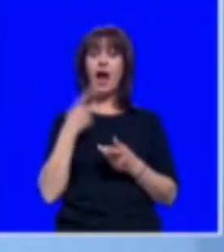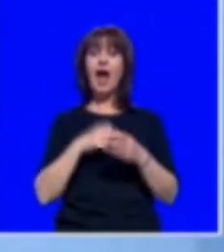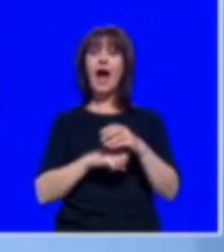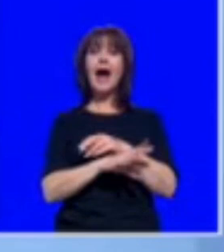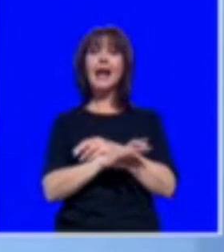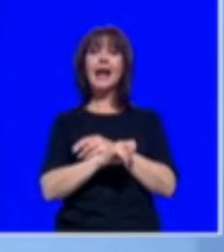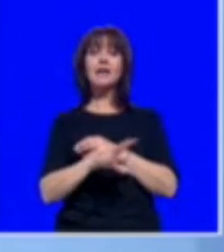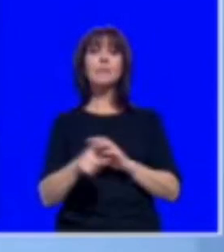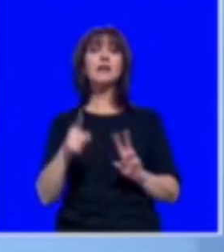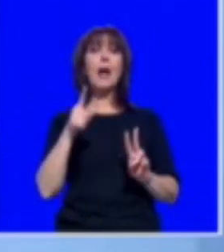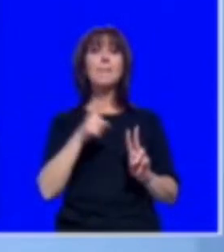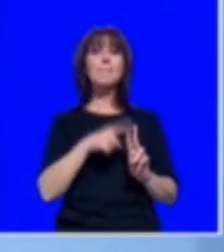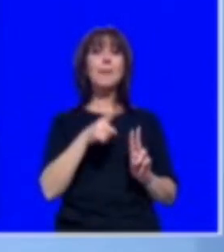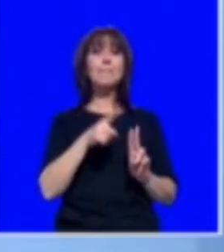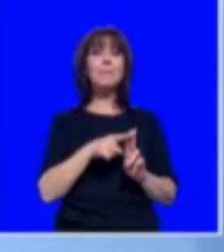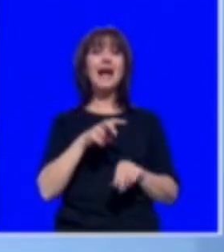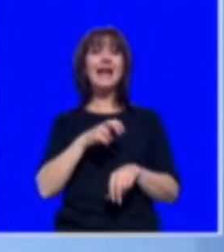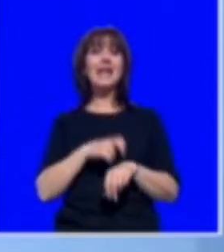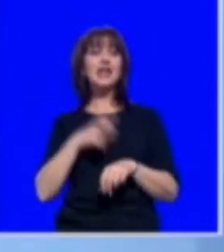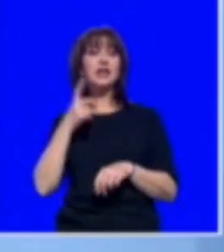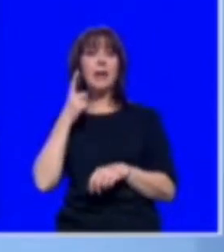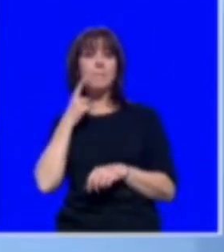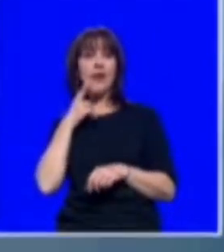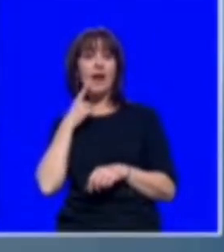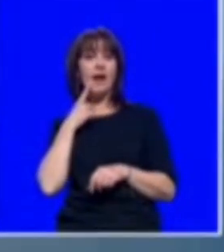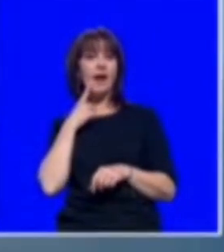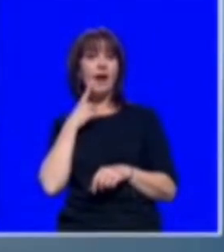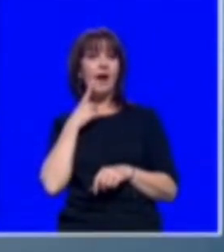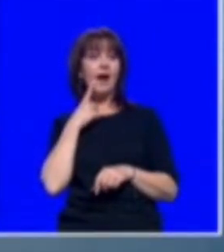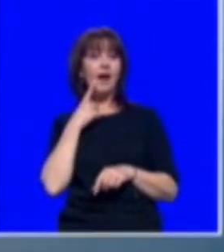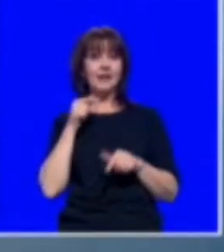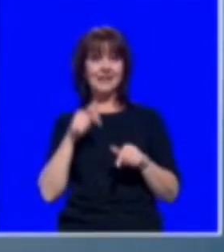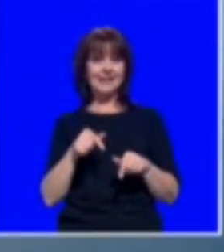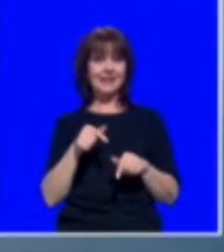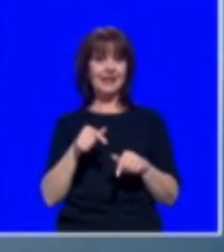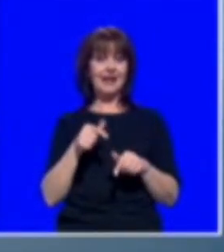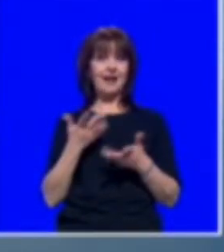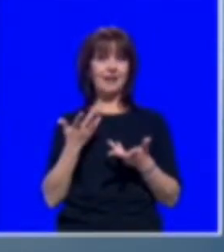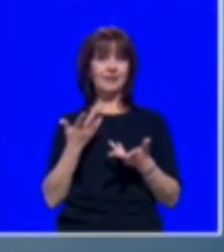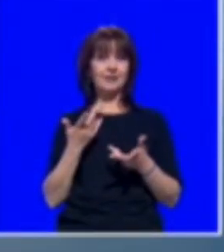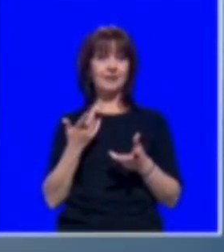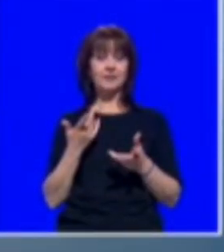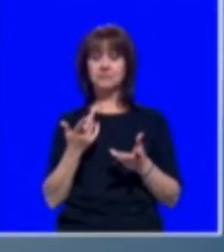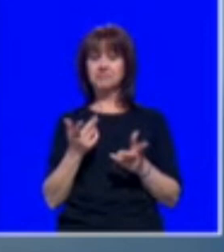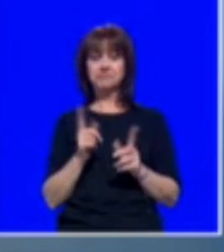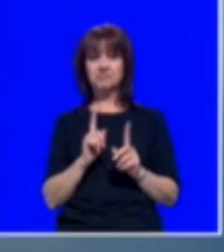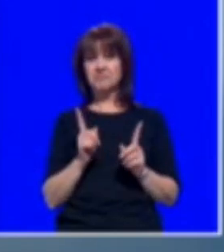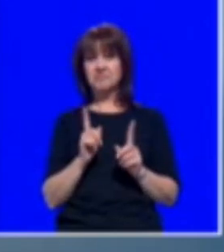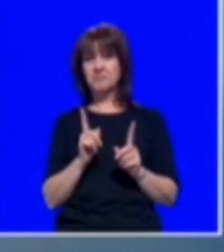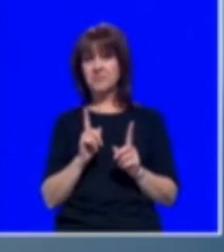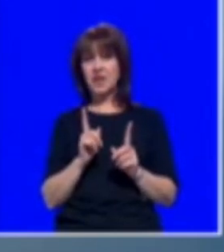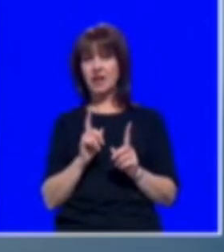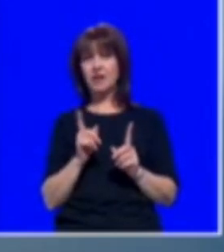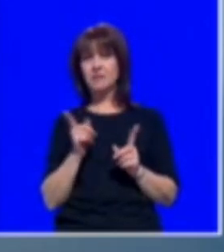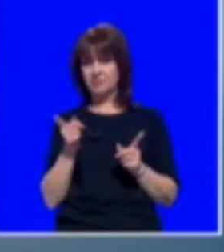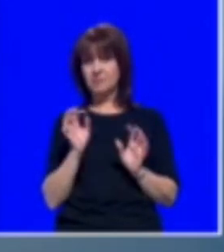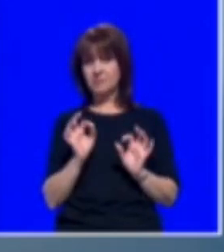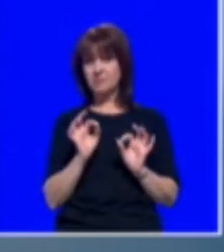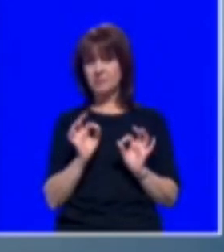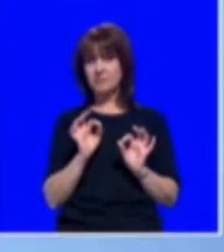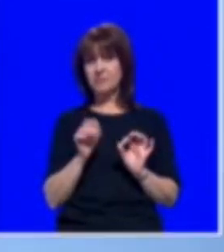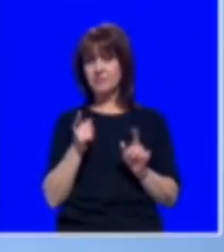които нямат никакво понятие от общинска политика. Сега се опитвате да вбиете клин не, между тях. Не, съвсем не. Но наистина те